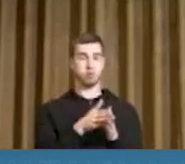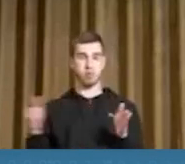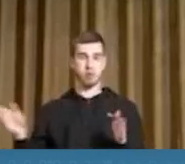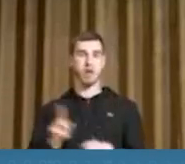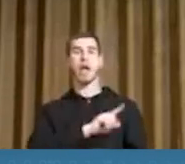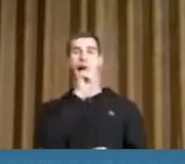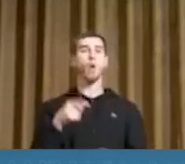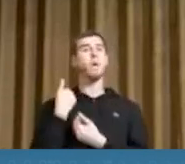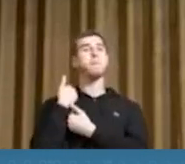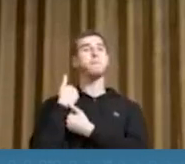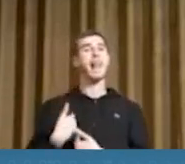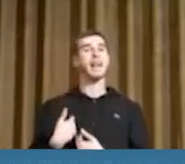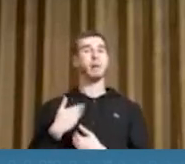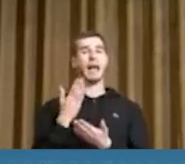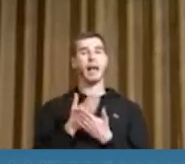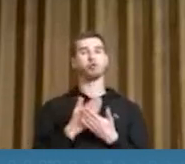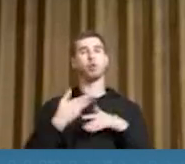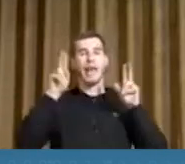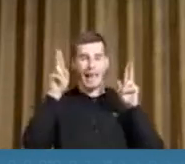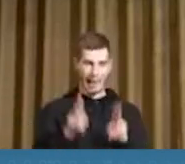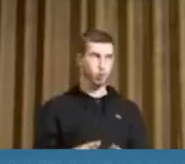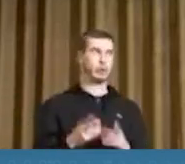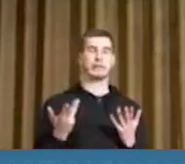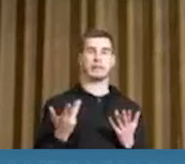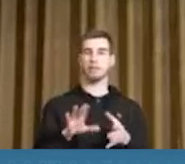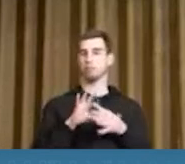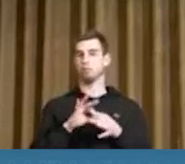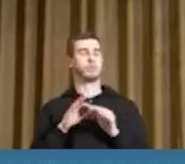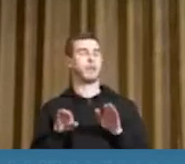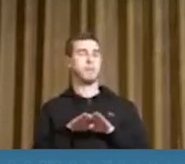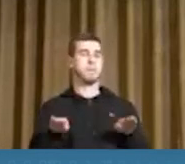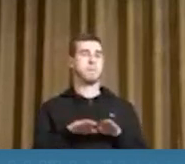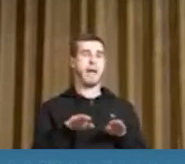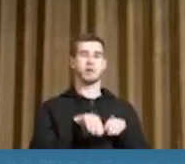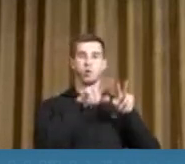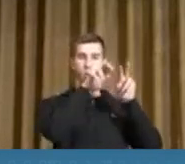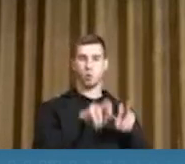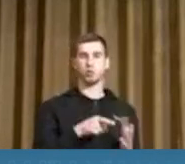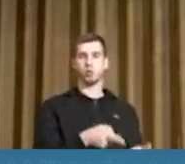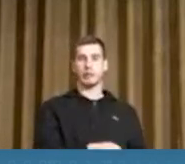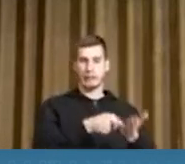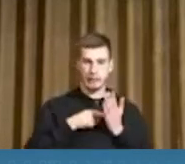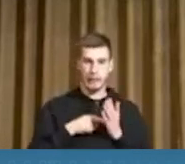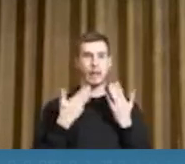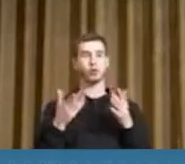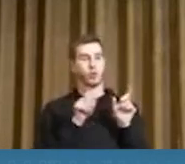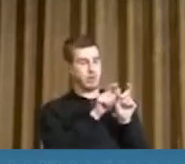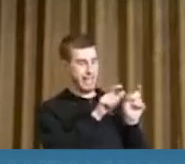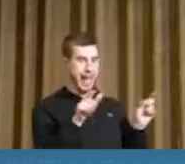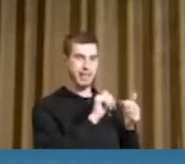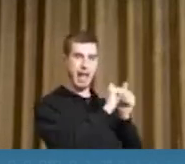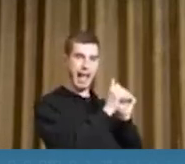körperliche Belastbarkeit und sportliche Leistungsfähigkeit bei der Basisuntersuchung bei 20% der Kaderathleten und bei